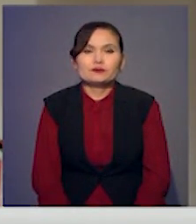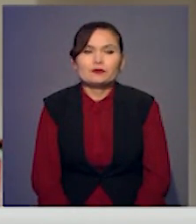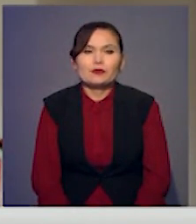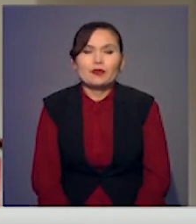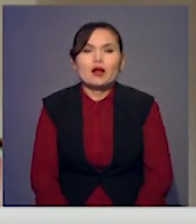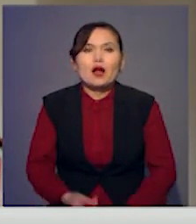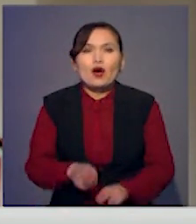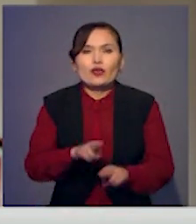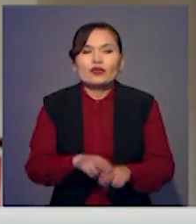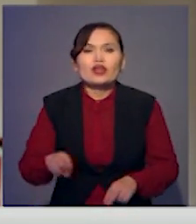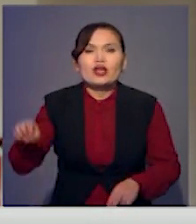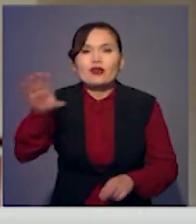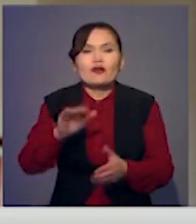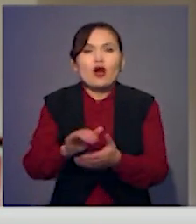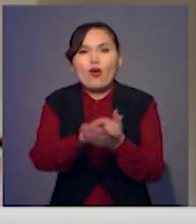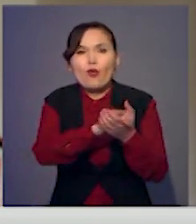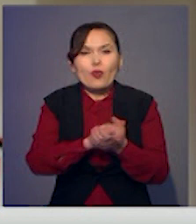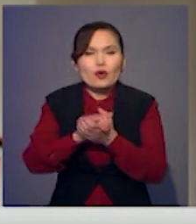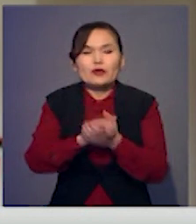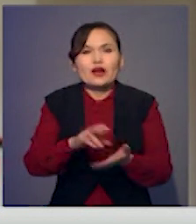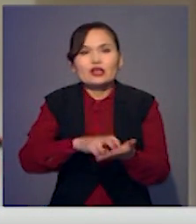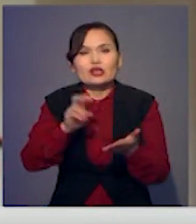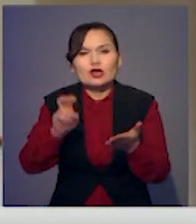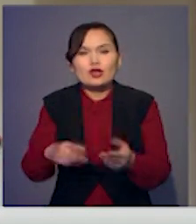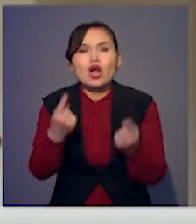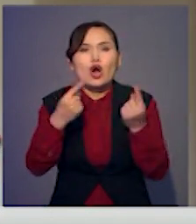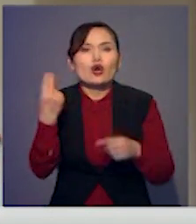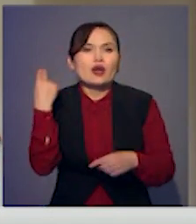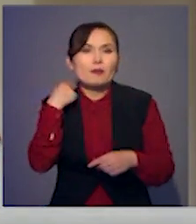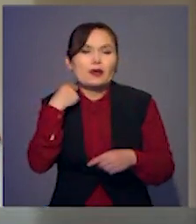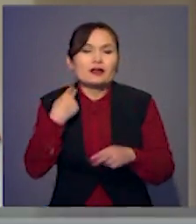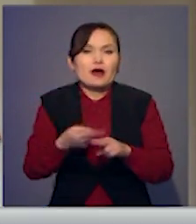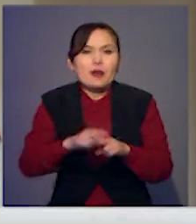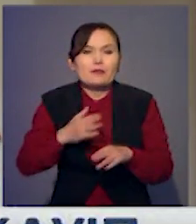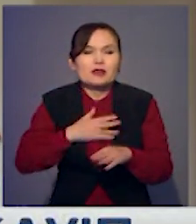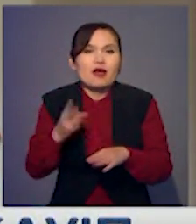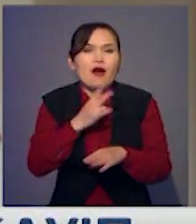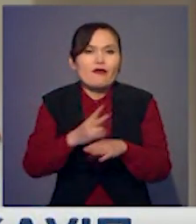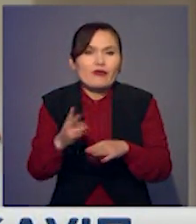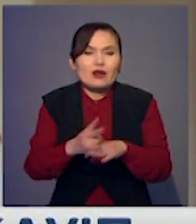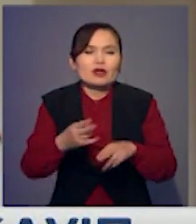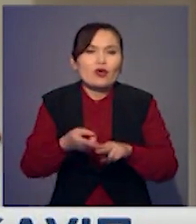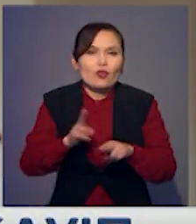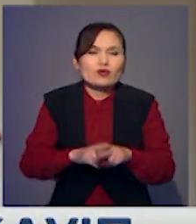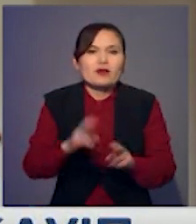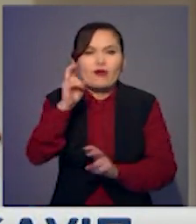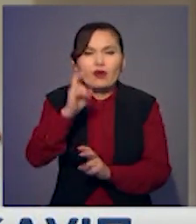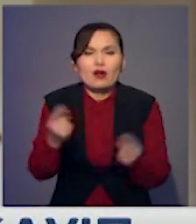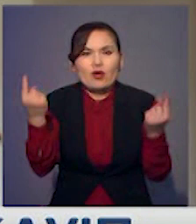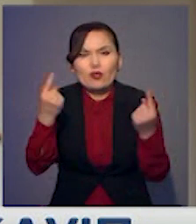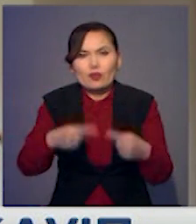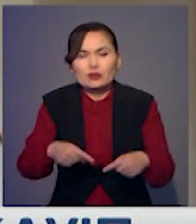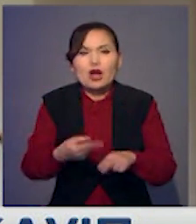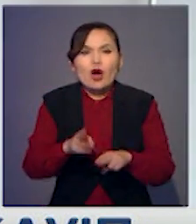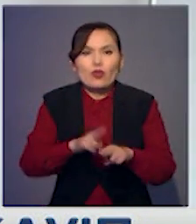Brexit Еуропа үшін азапат болады деп санаймын. Ұлыбританияда өкіліктер бар көптеген фирмаларға әрі қарай не істеуін ойластыруға тура келеді. Мұндай